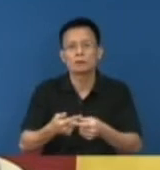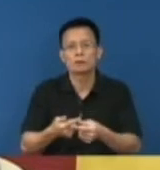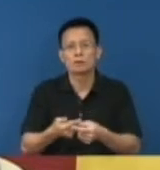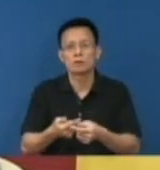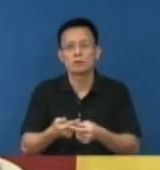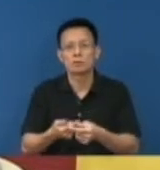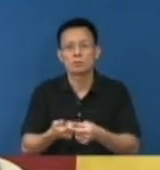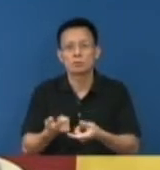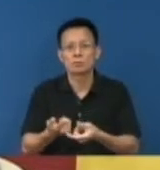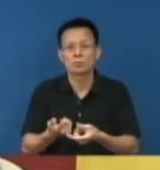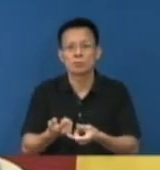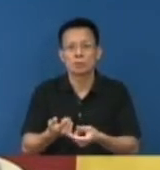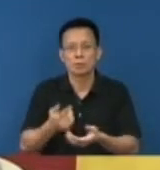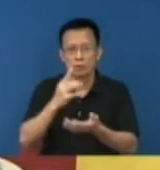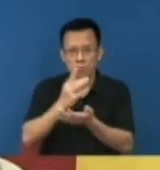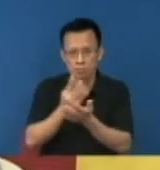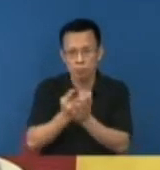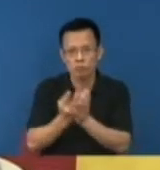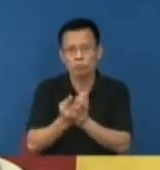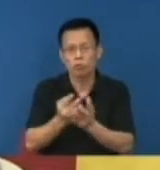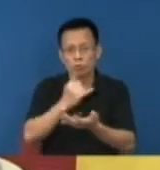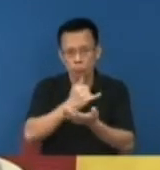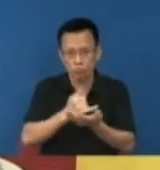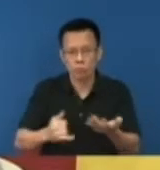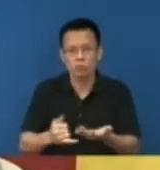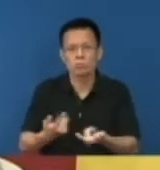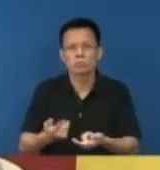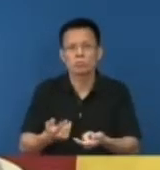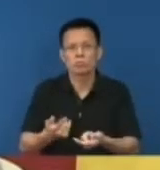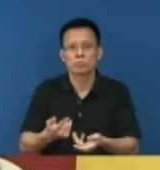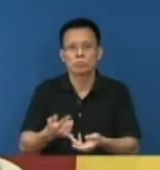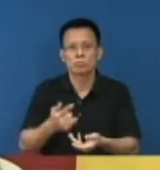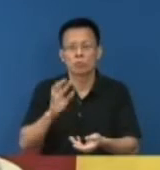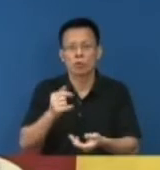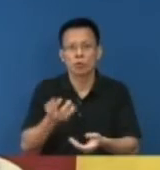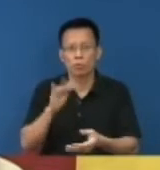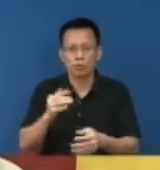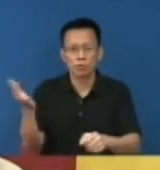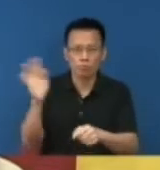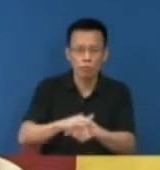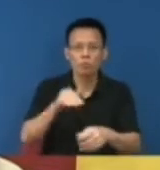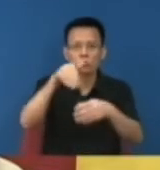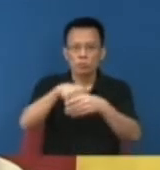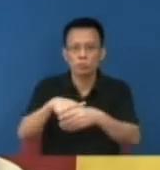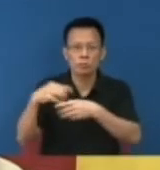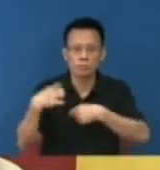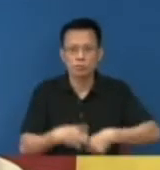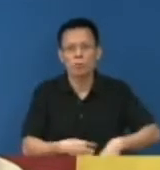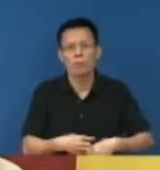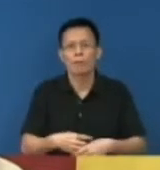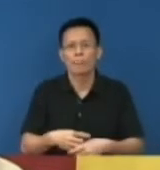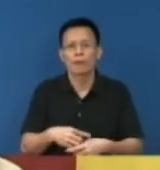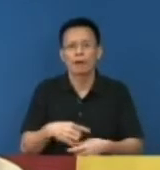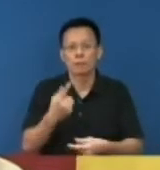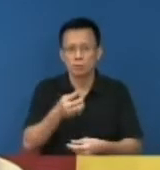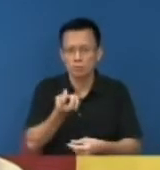過去嘅，就係話任何議席出缺咧都進行補選。咁所以其實個諮詢咧就其實有少少係裝恰西嘅，